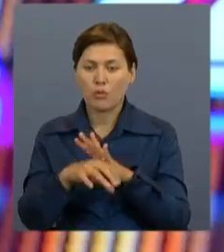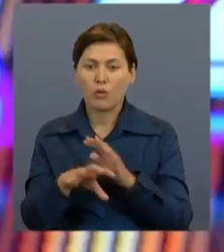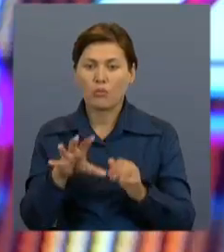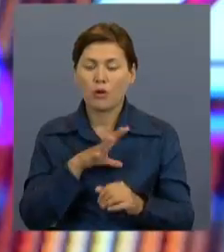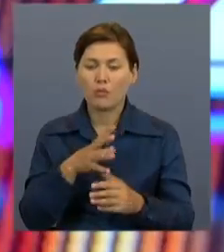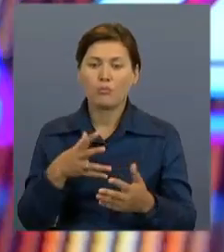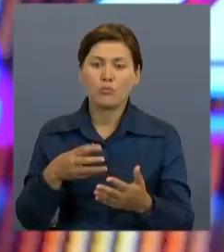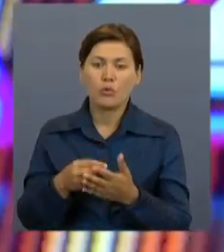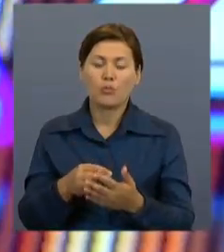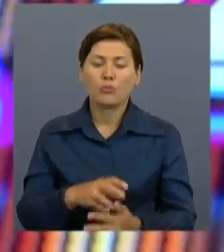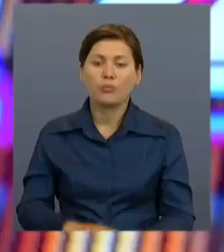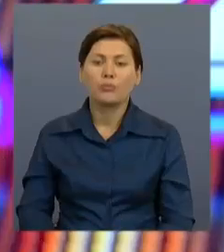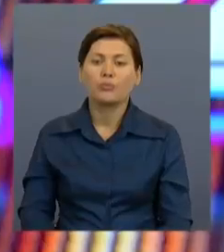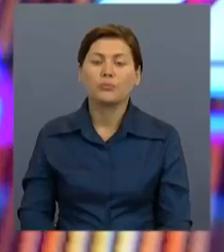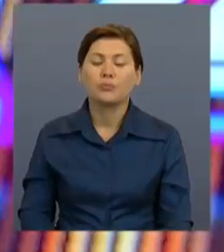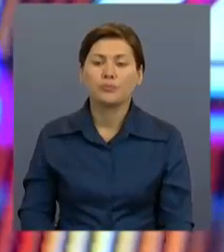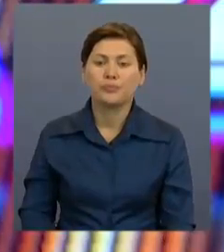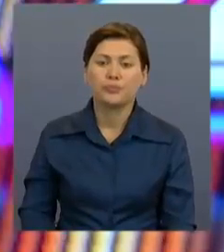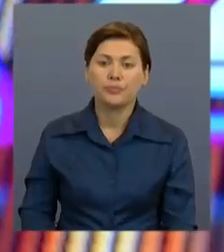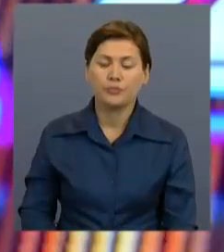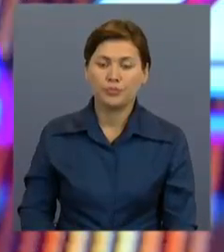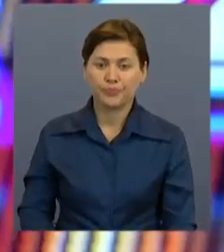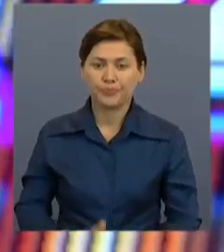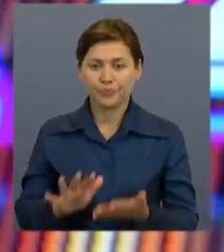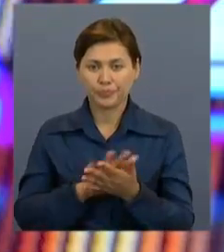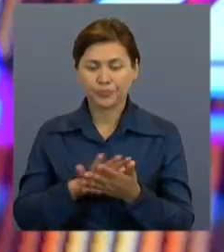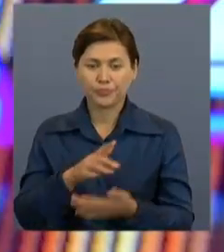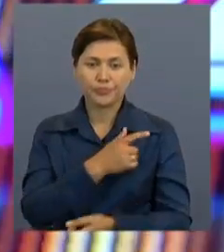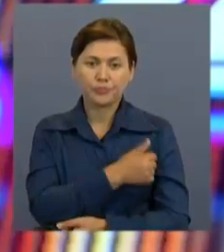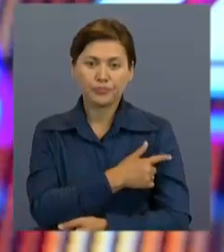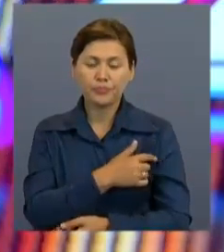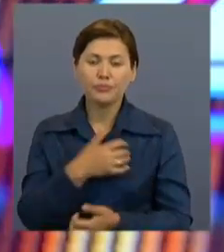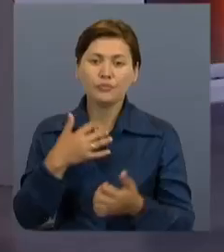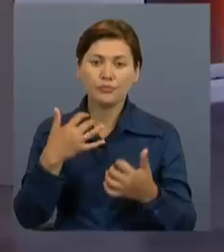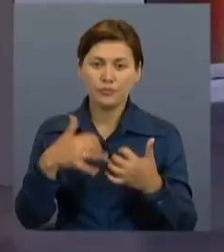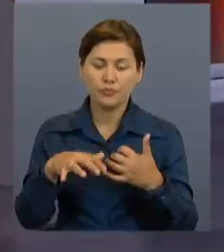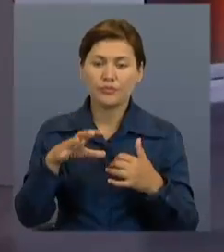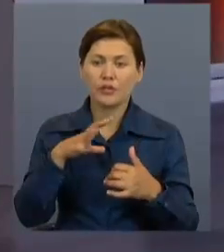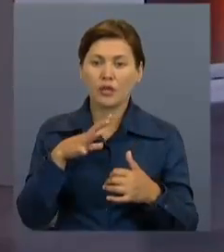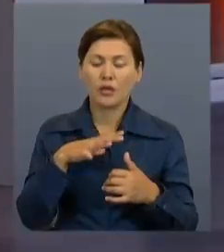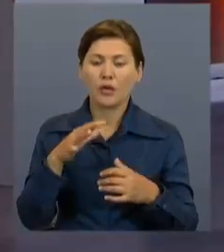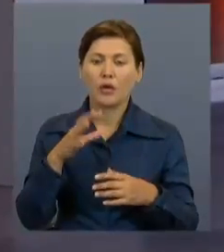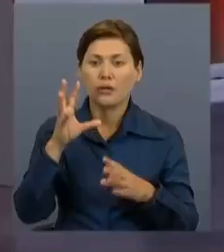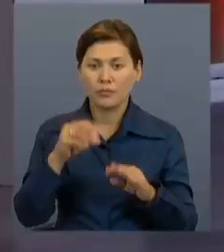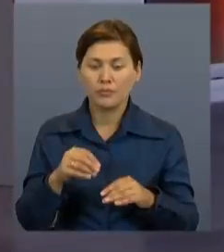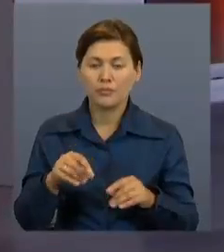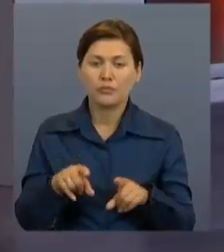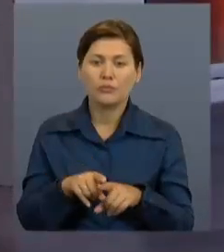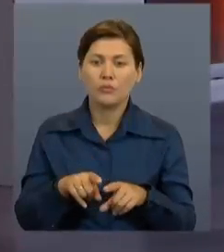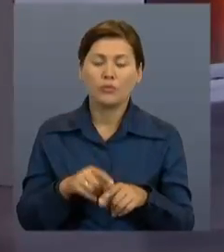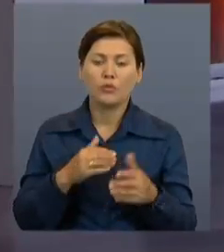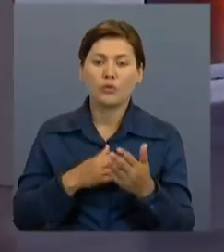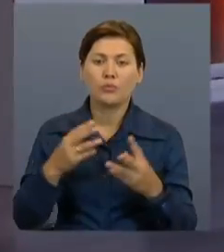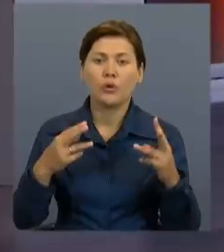ақы төлейтін. Бүгінгі таңда тегін медициналық көмектің аясында көмектің барлық түрлері бар. Оның ішінде